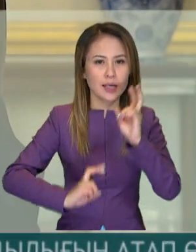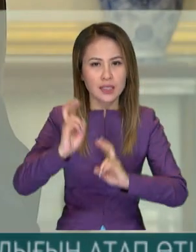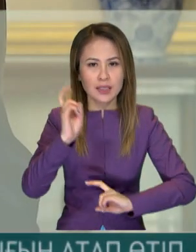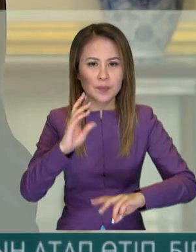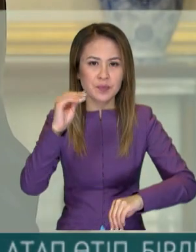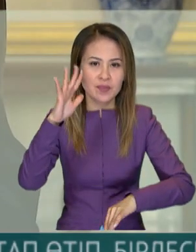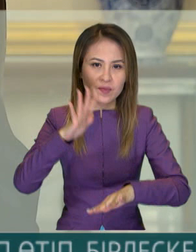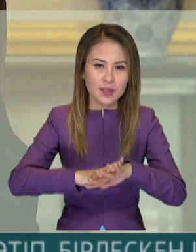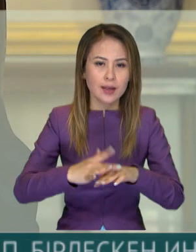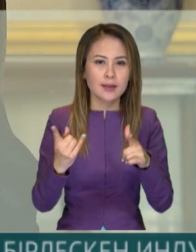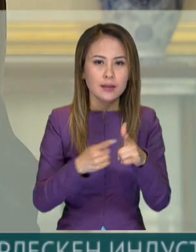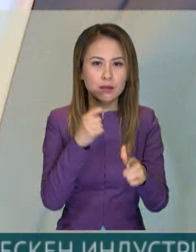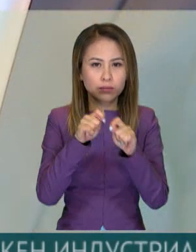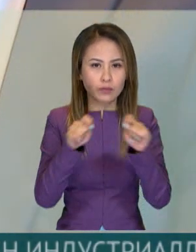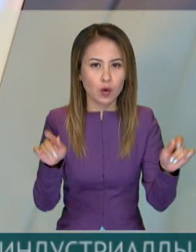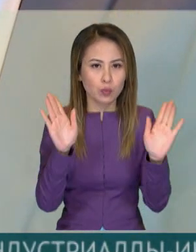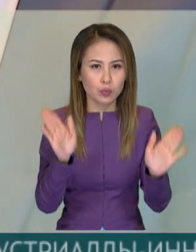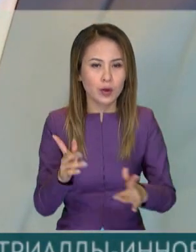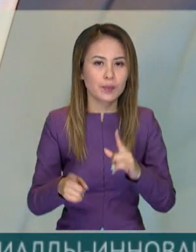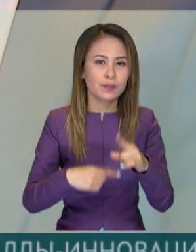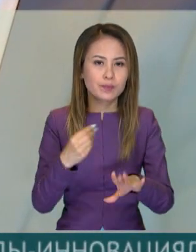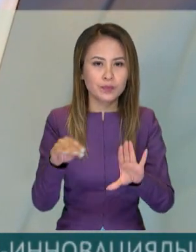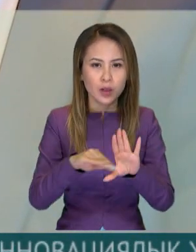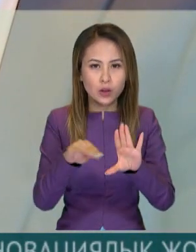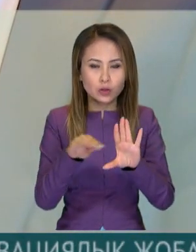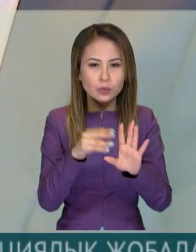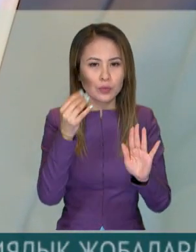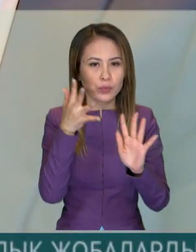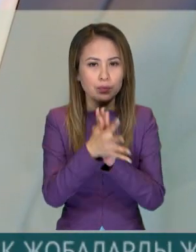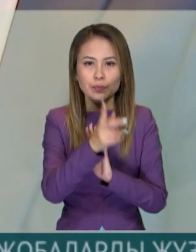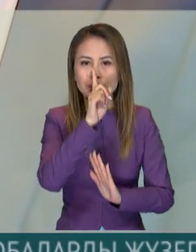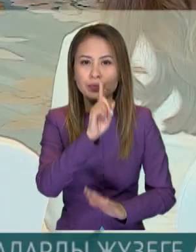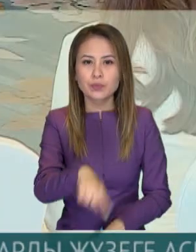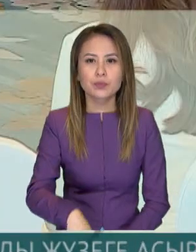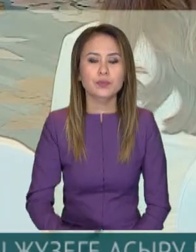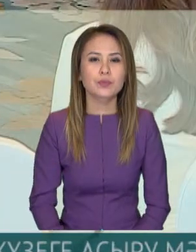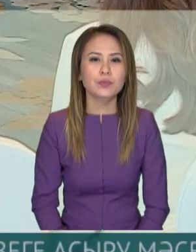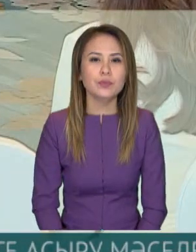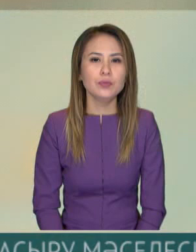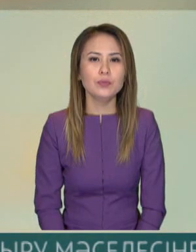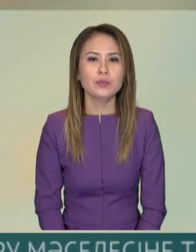жеке инвестицияға салынатынын жеткізді. Яғни қазына қаражаты жұмсалмайды.